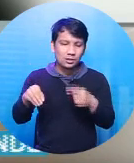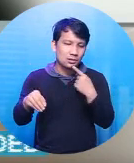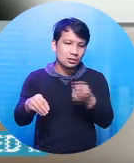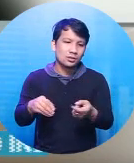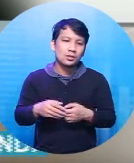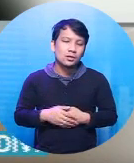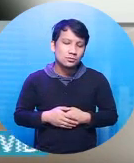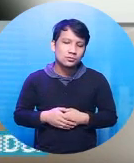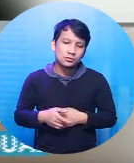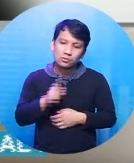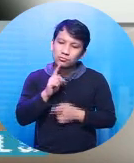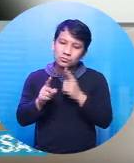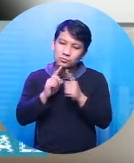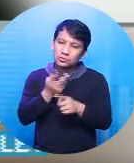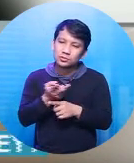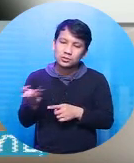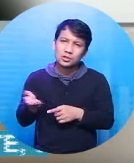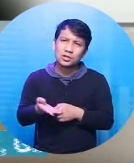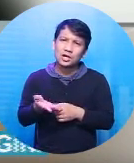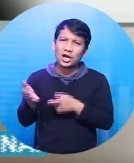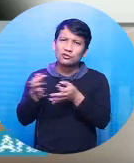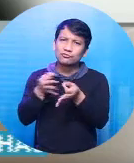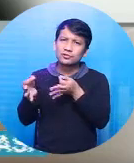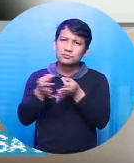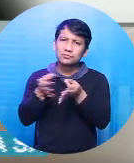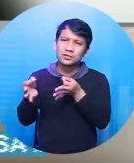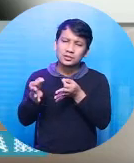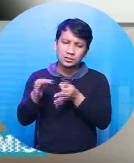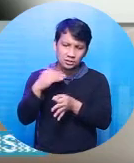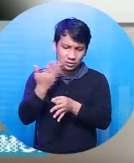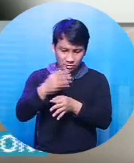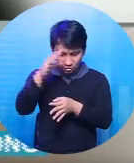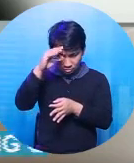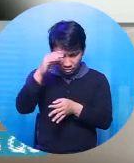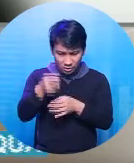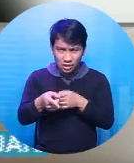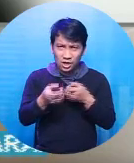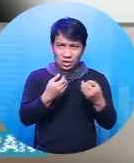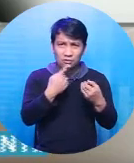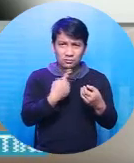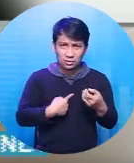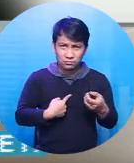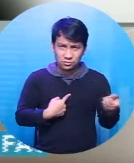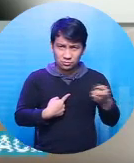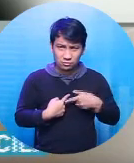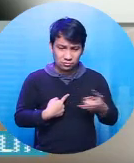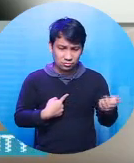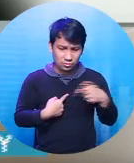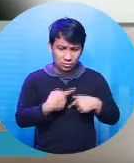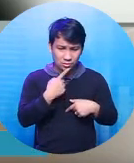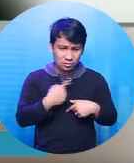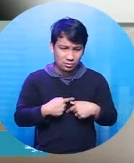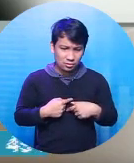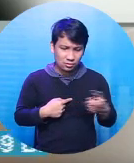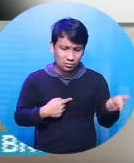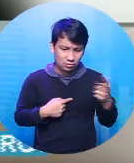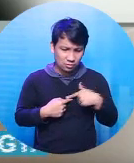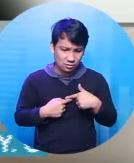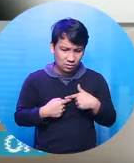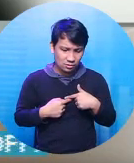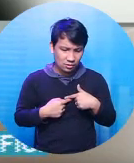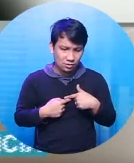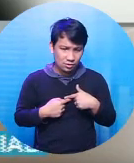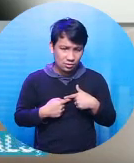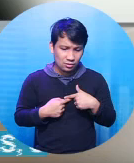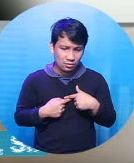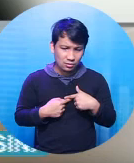labas. Okay. Ano pong paliwanag nung anak mo lalaki? Yun nga po, hindi siya nito sa